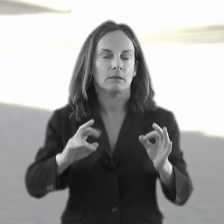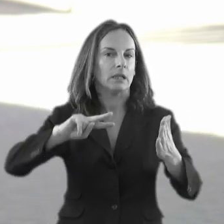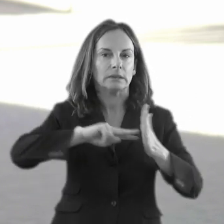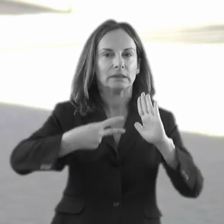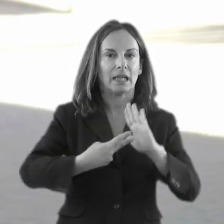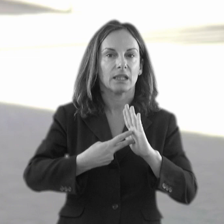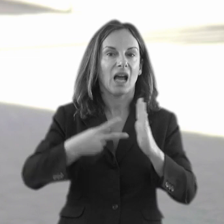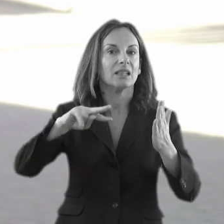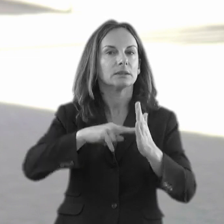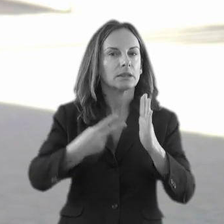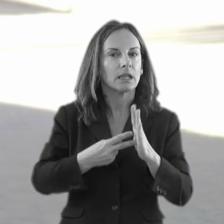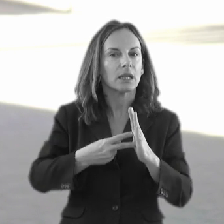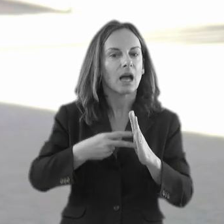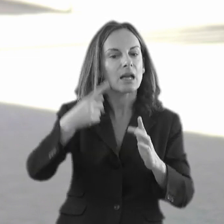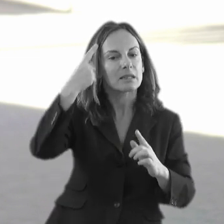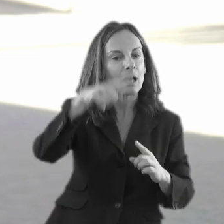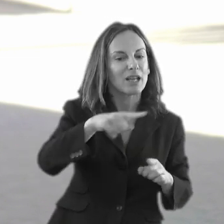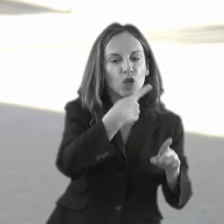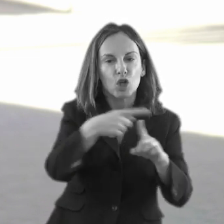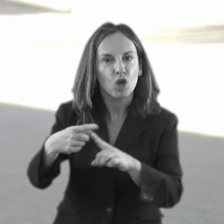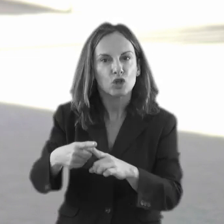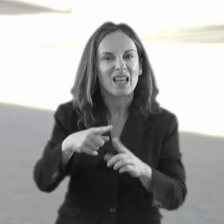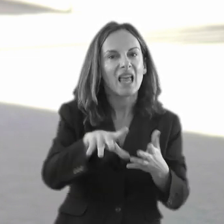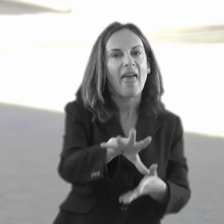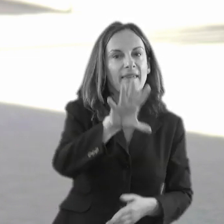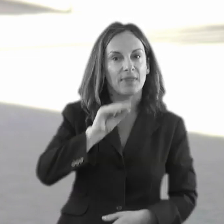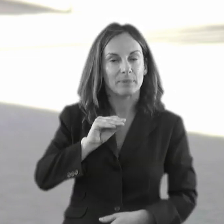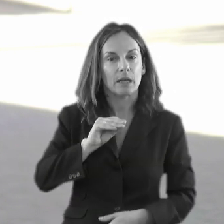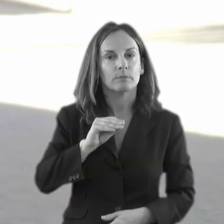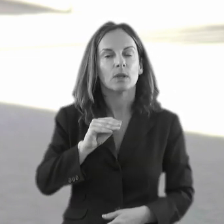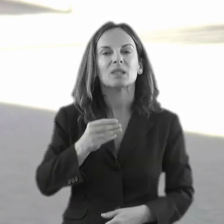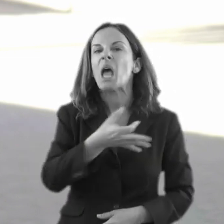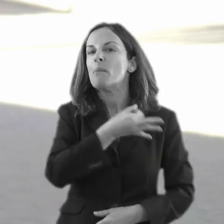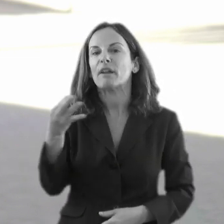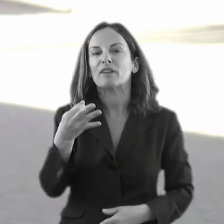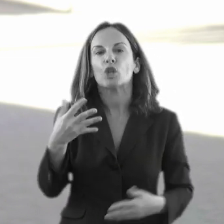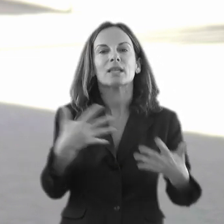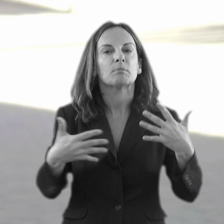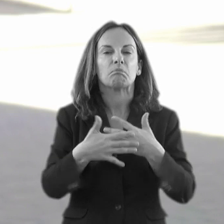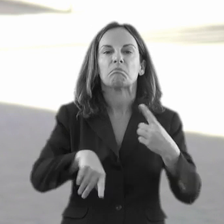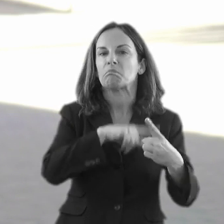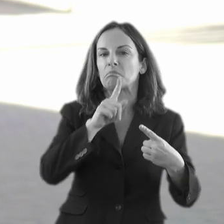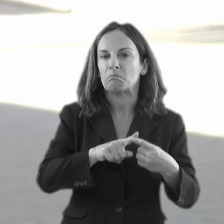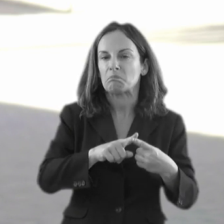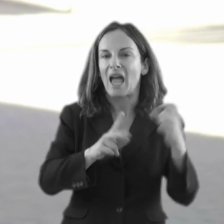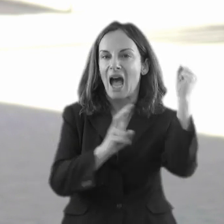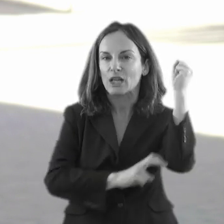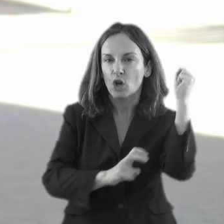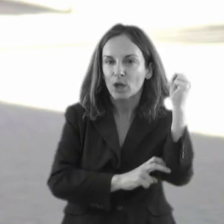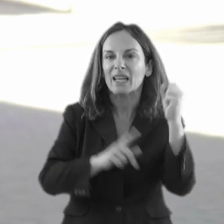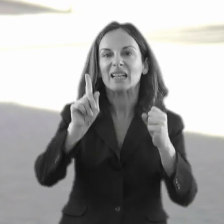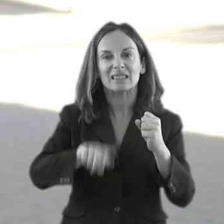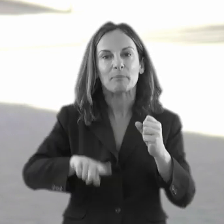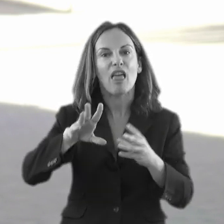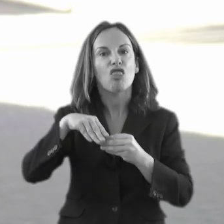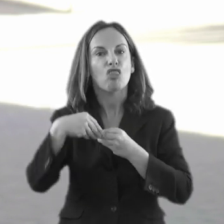Llavors, l'ideal és la combinació de l'arqueologia, del document i de qualsevol recurs